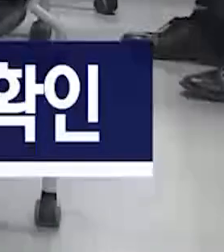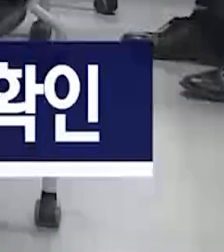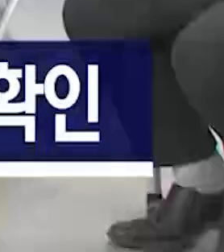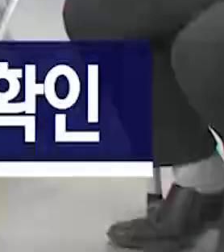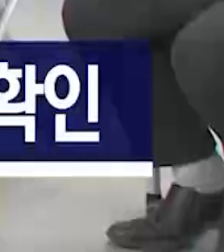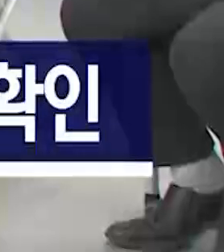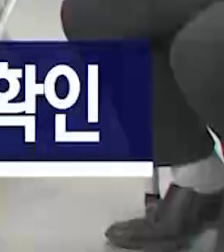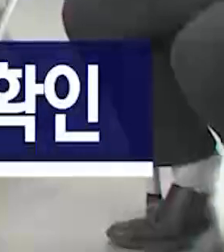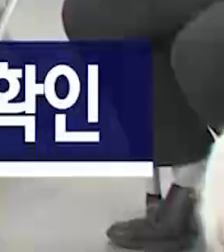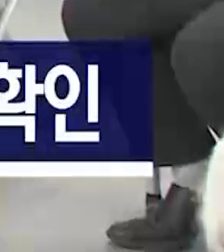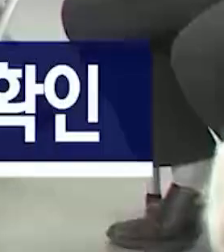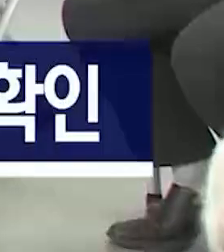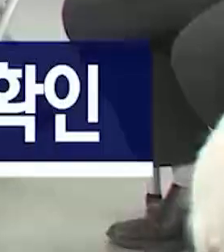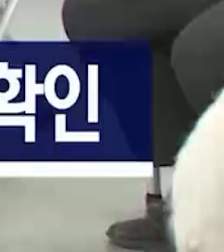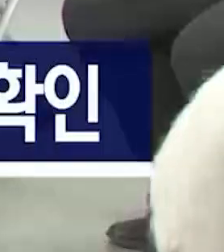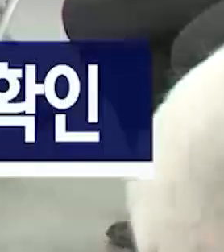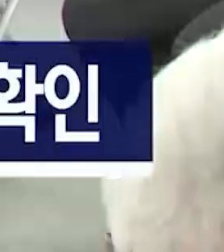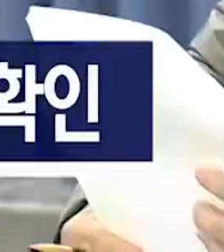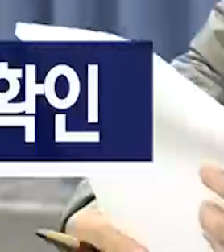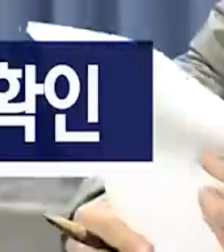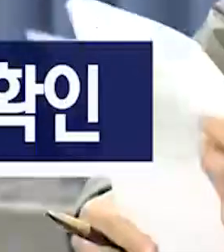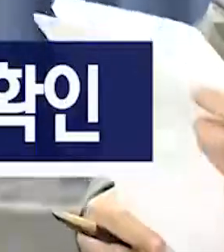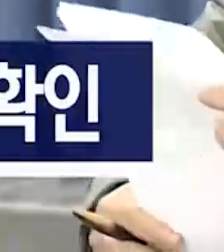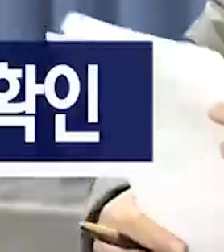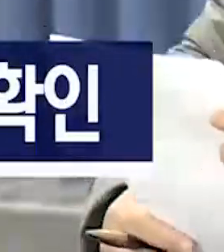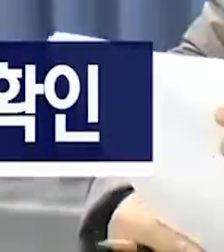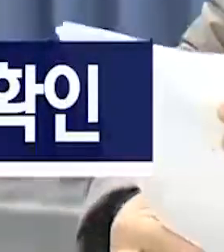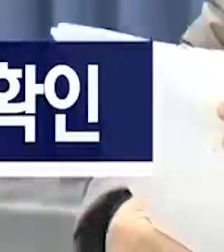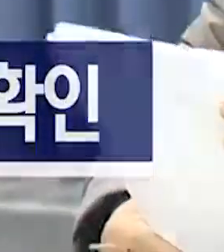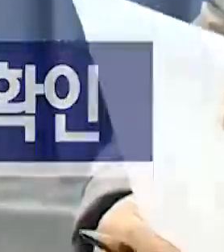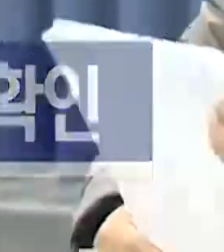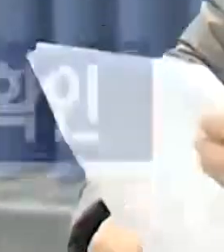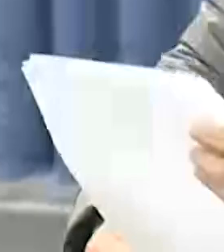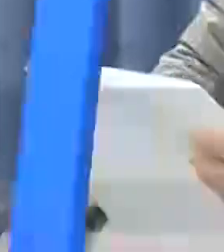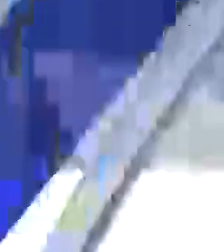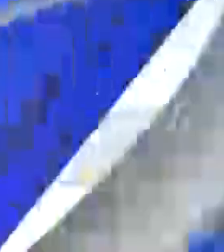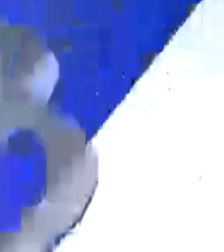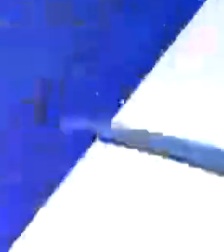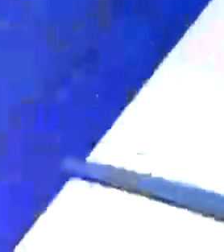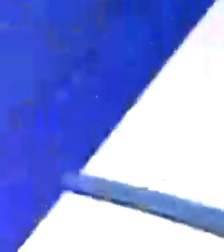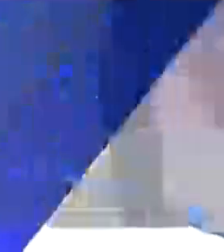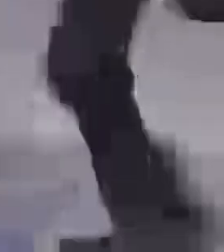하자는 취지였지만 서로의 잘잘못만 지적하며 결국 불통만 재확인했습니다.